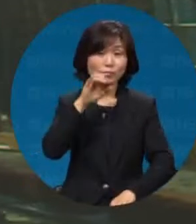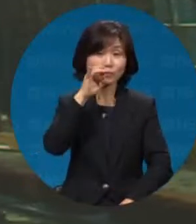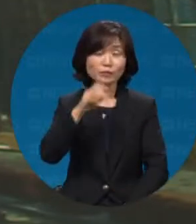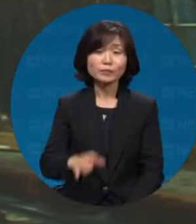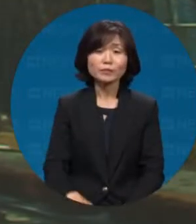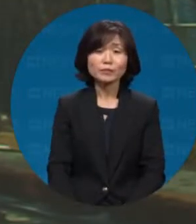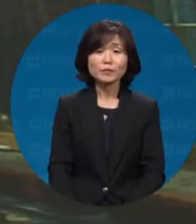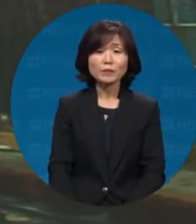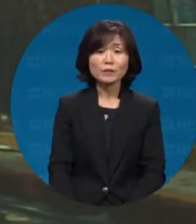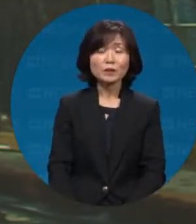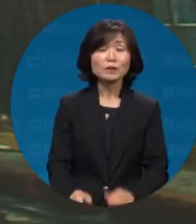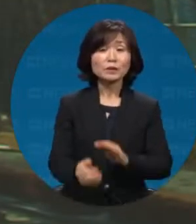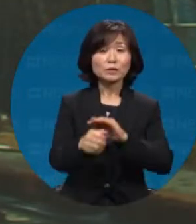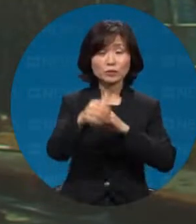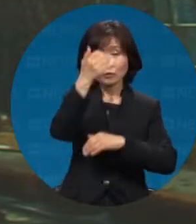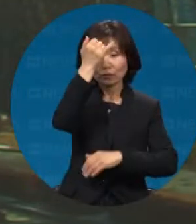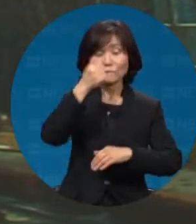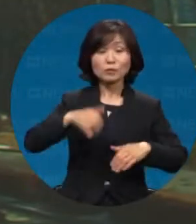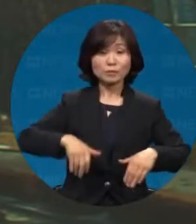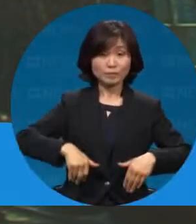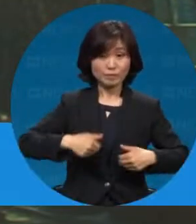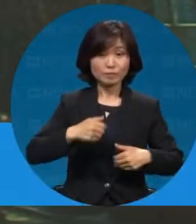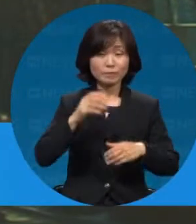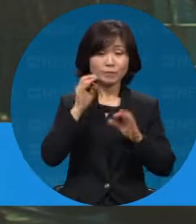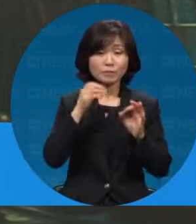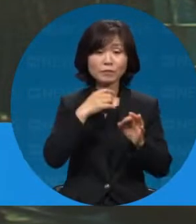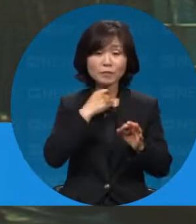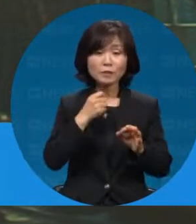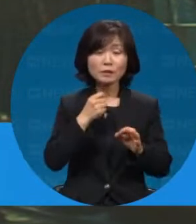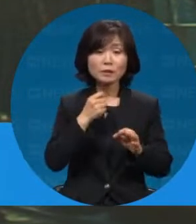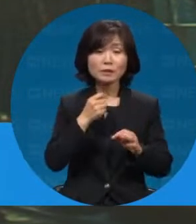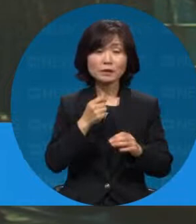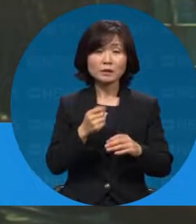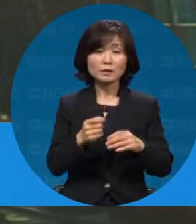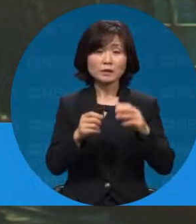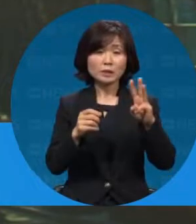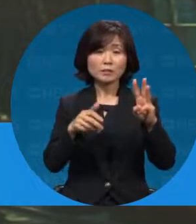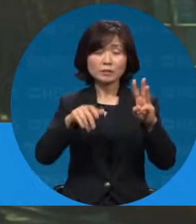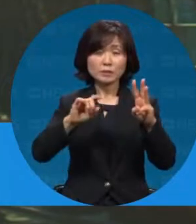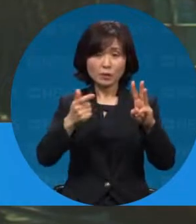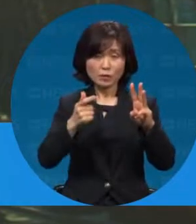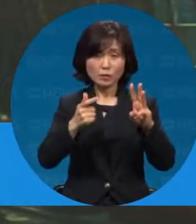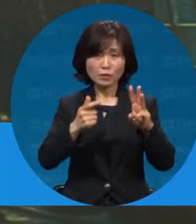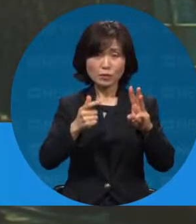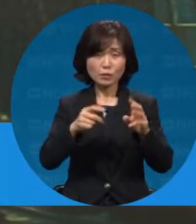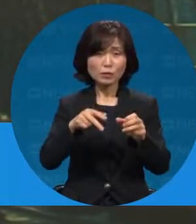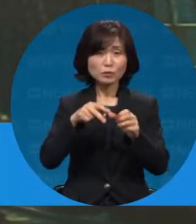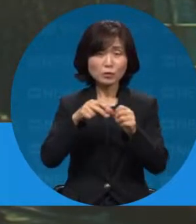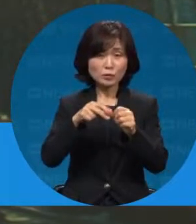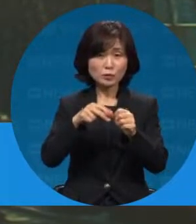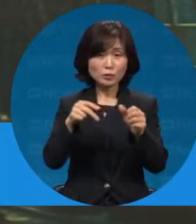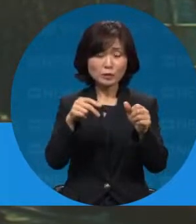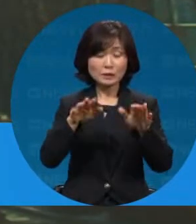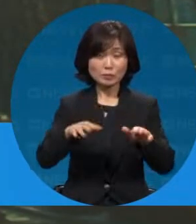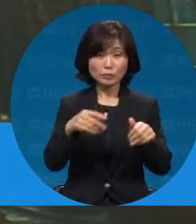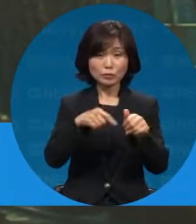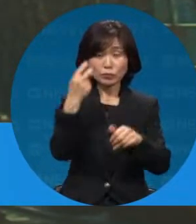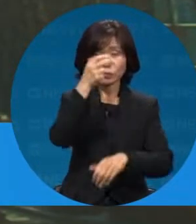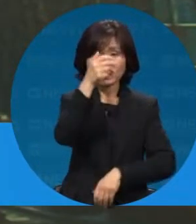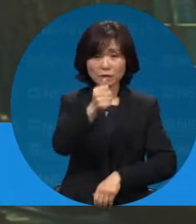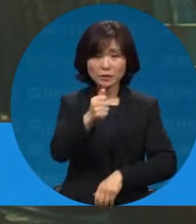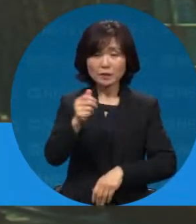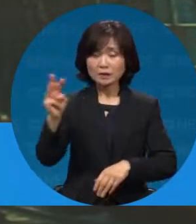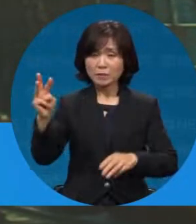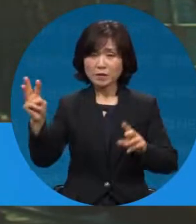4 이어서 충남 입니다 3000 을 눈앞에 둔 현직 교육감에게 3명의 후보가 도전장을 냈습니다 도시와 농촌의